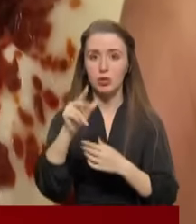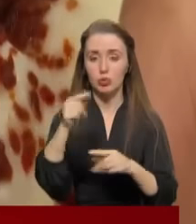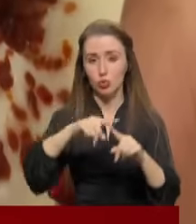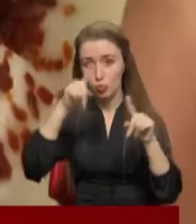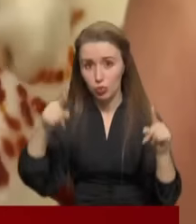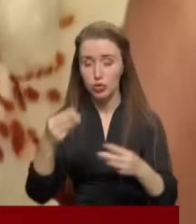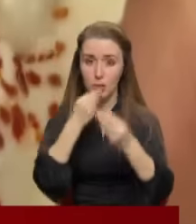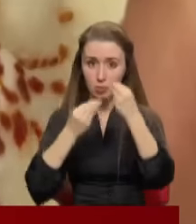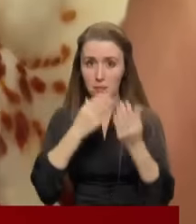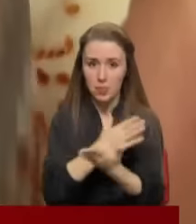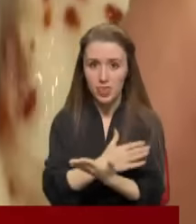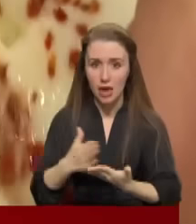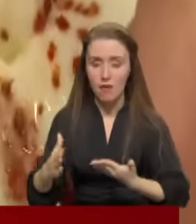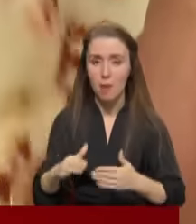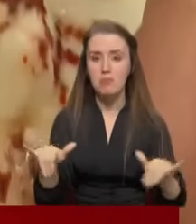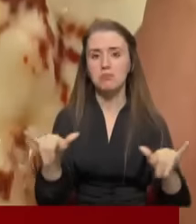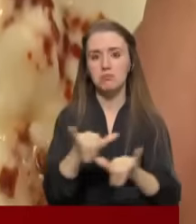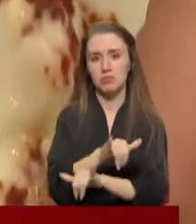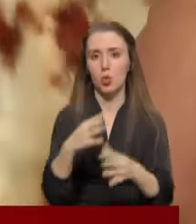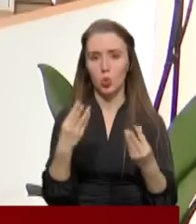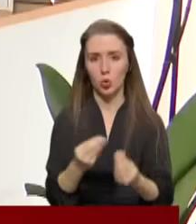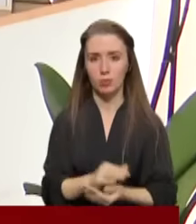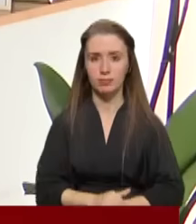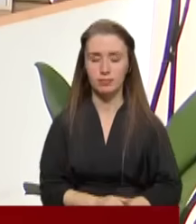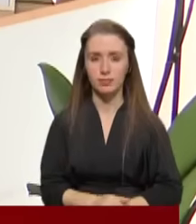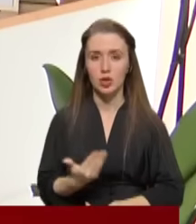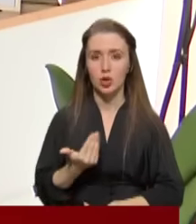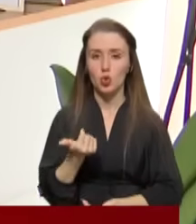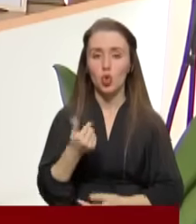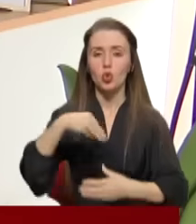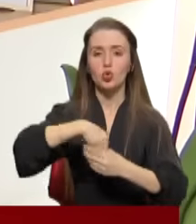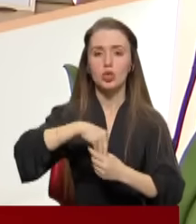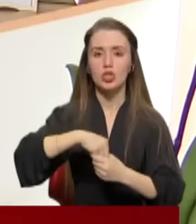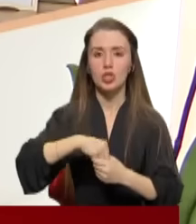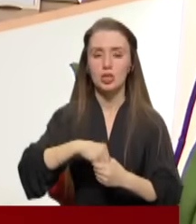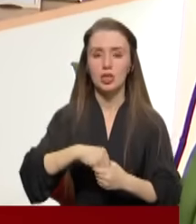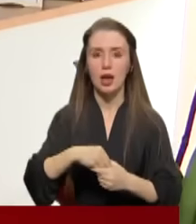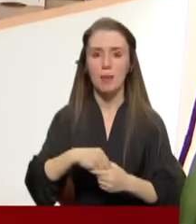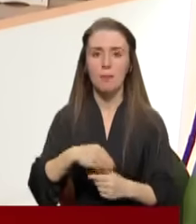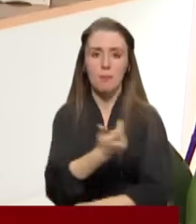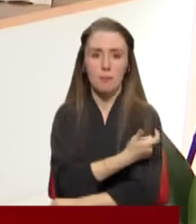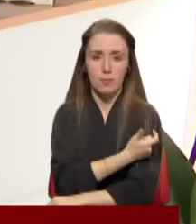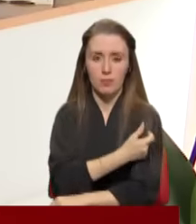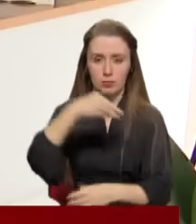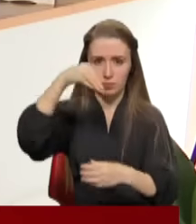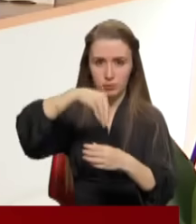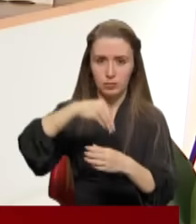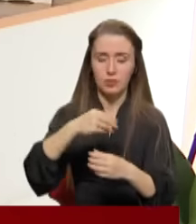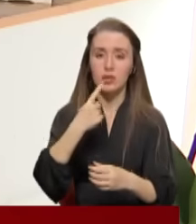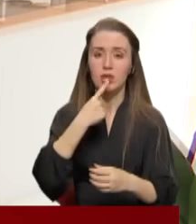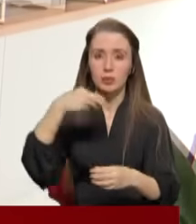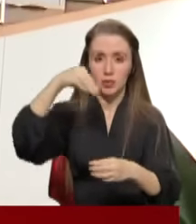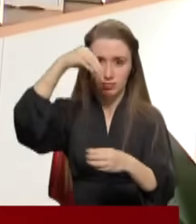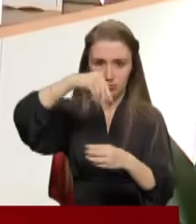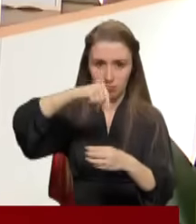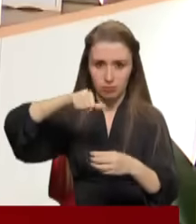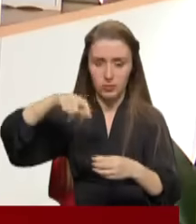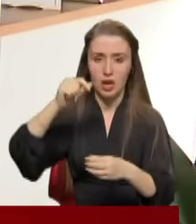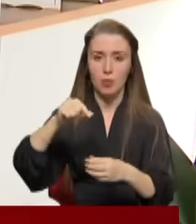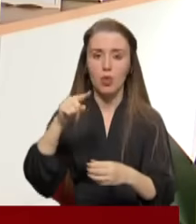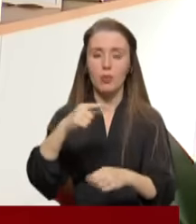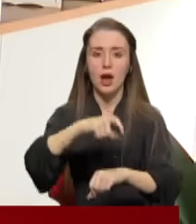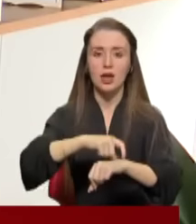boyunca uygulandığında kilo vermeyi sağlıyor. Yoğurdun içerisine maden suyu koyuyorlar. Acı kırmızı biber koyuyorlar. Hastanın